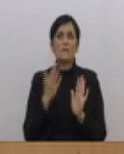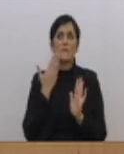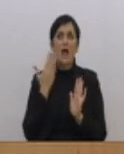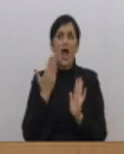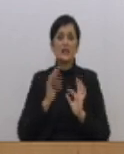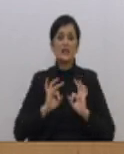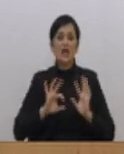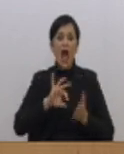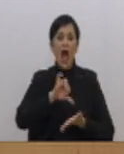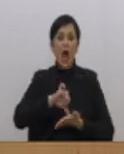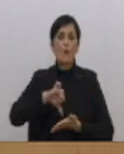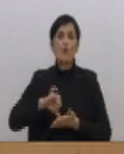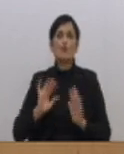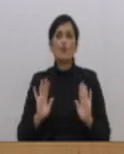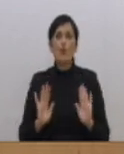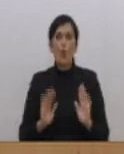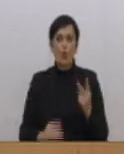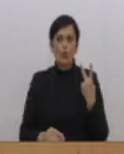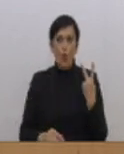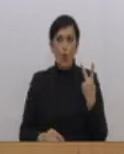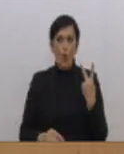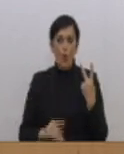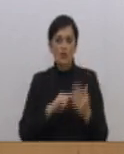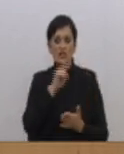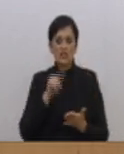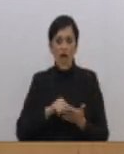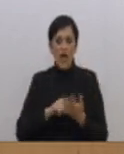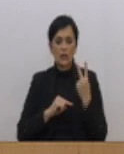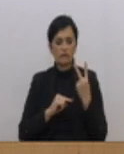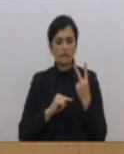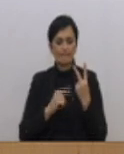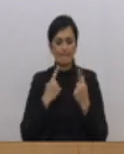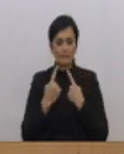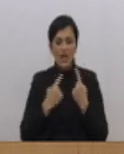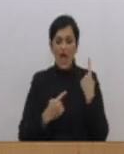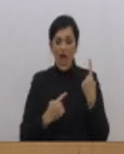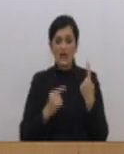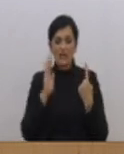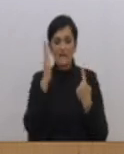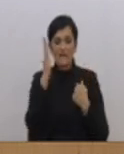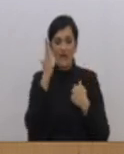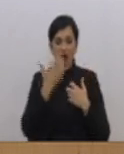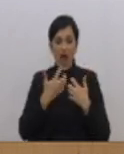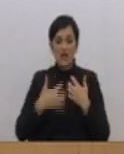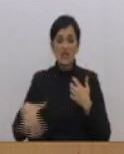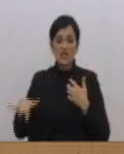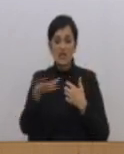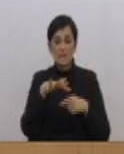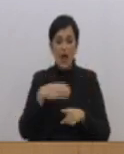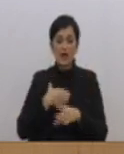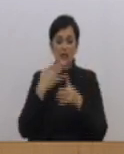გამომსვლელთან მხოლოდ ორ საკითხზე საუბრობენ. Ერთი ვაკის პარკში მომხდარი